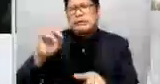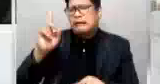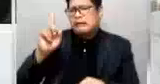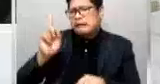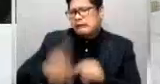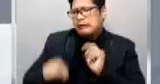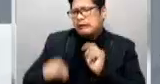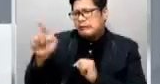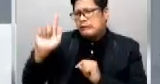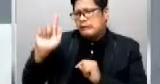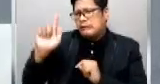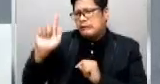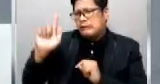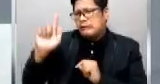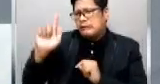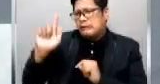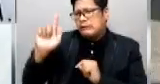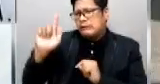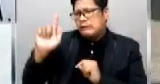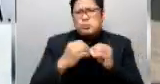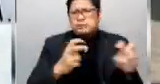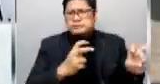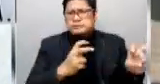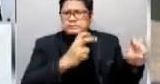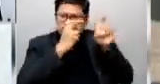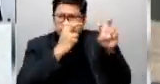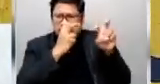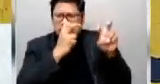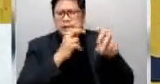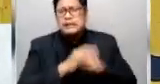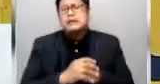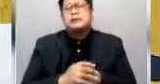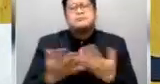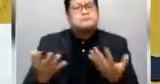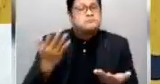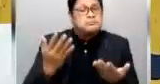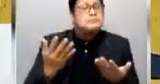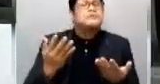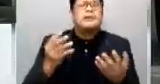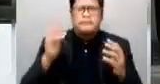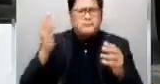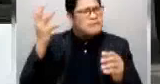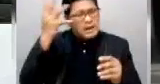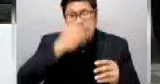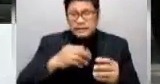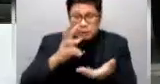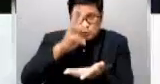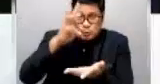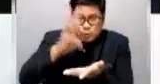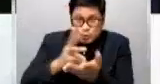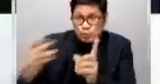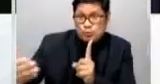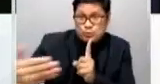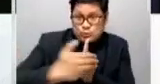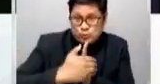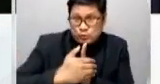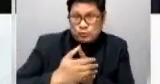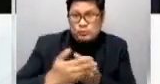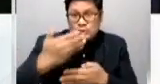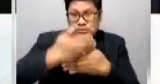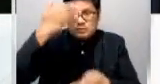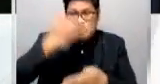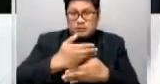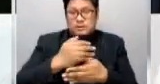sa mas mahigpit na quarantine classification. Mas maigi raw na mag-localized lockdown ng mga lokal na pamahalaan. Yung kalye,